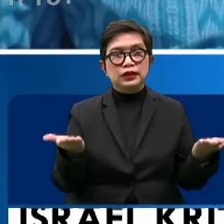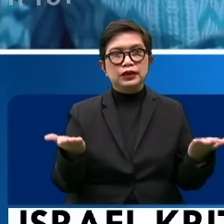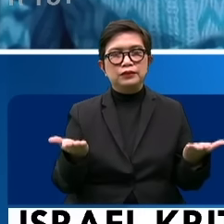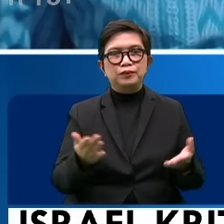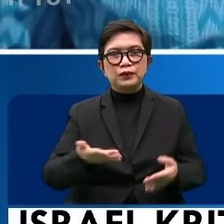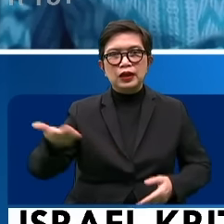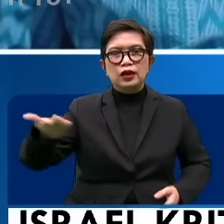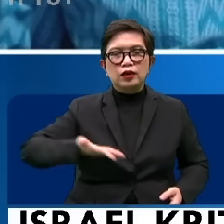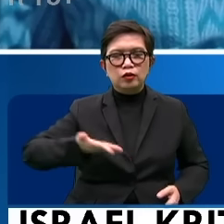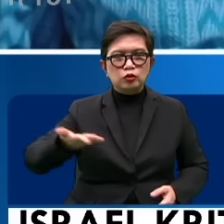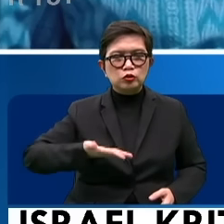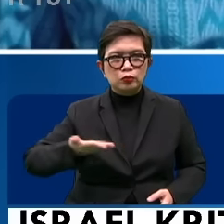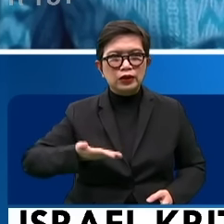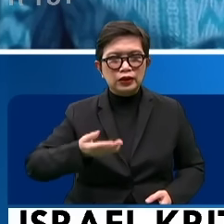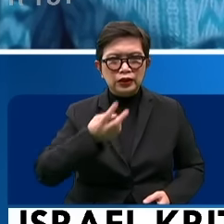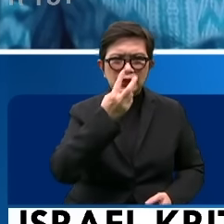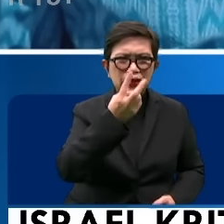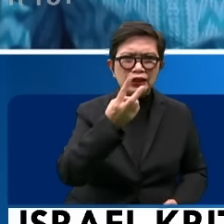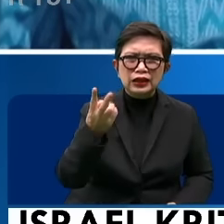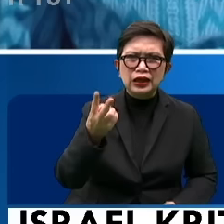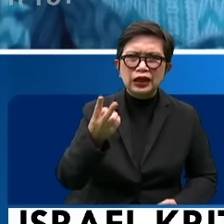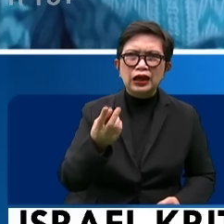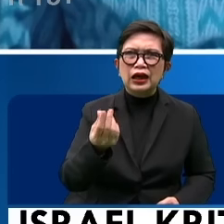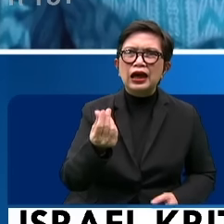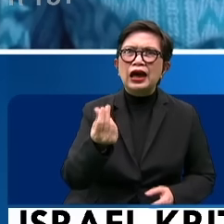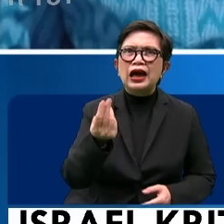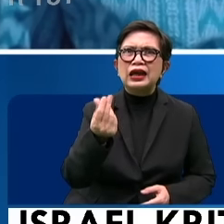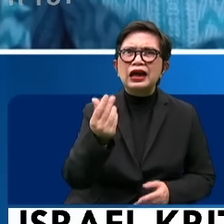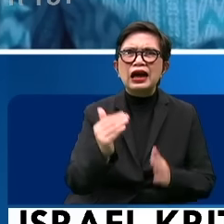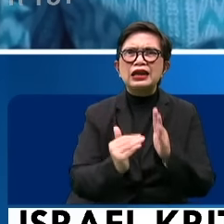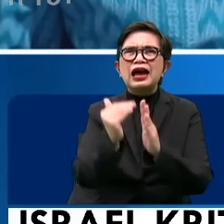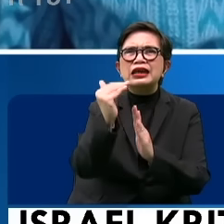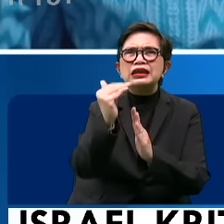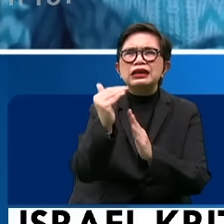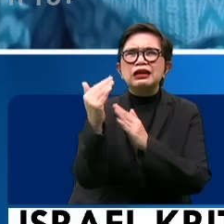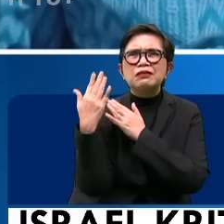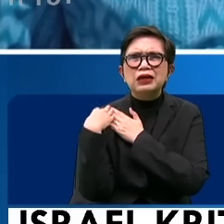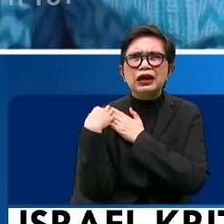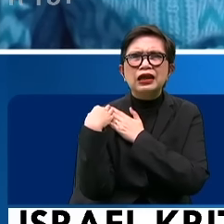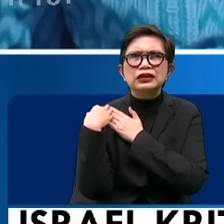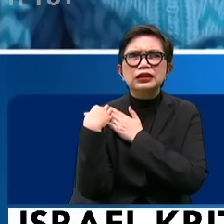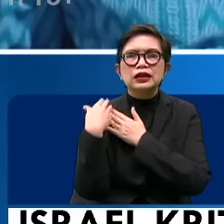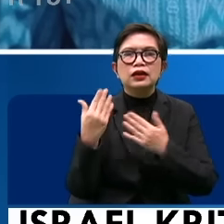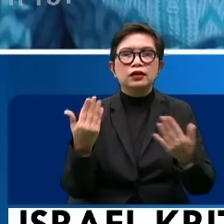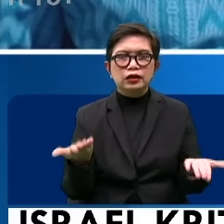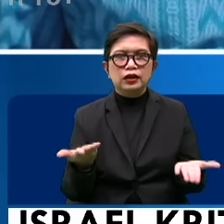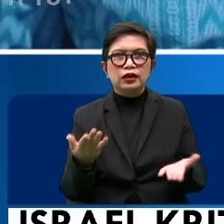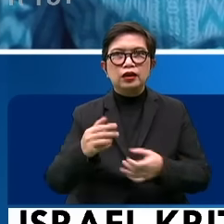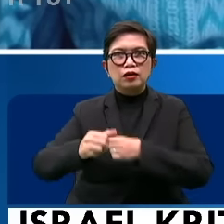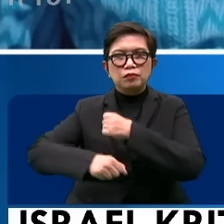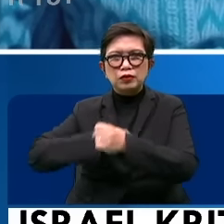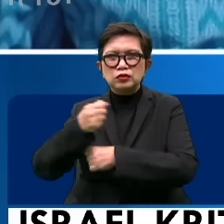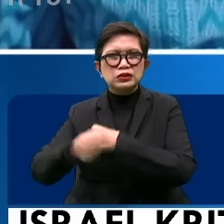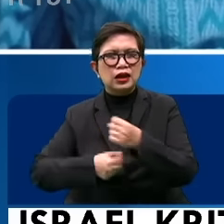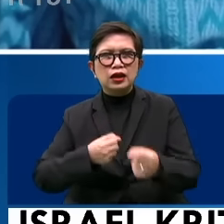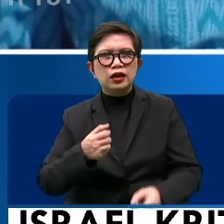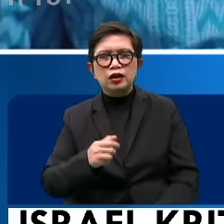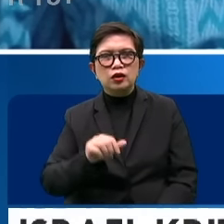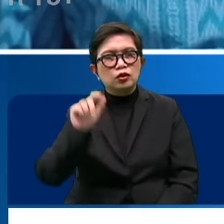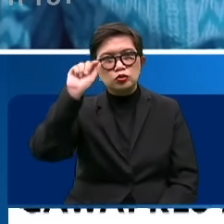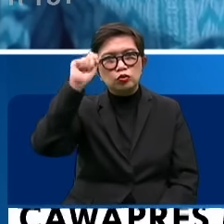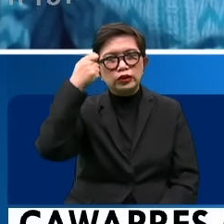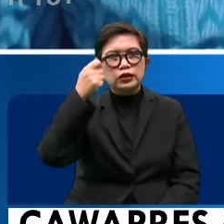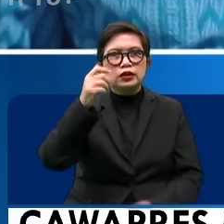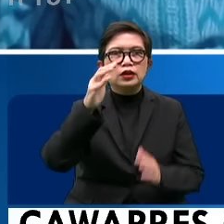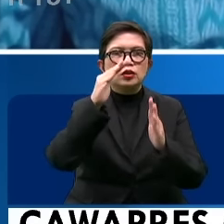konsumen yang akan melihat bahwa tidak kompetitif harganya dan akan memberatkan dari sisi pelaku usahanya kalau harus menurunkan harganya